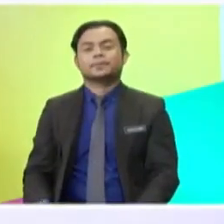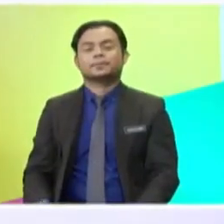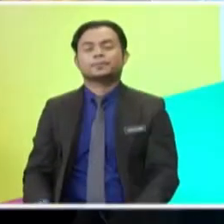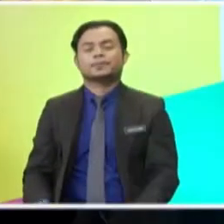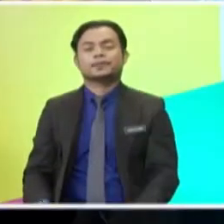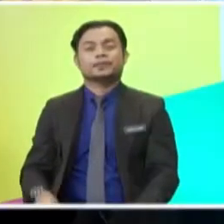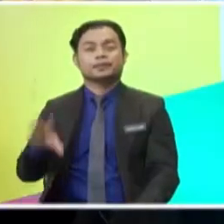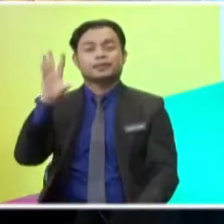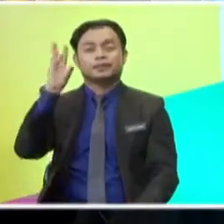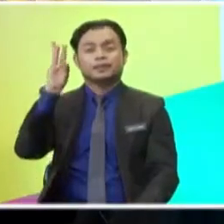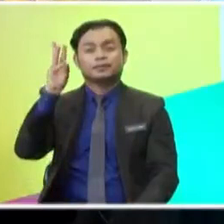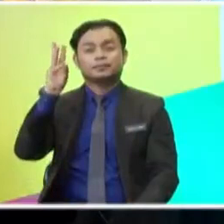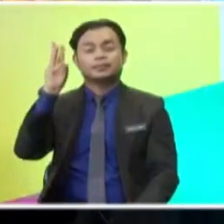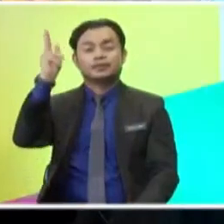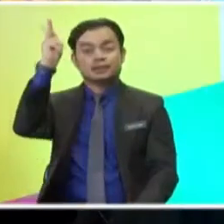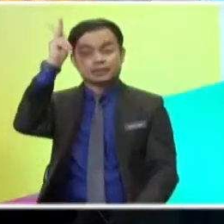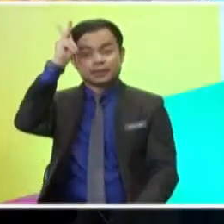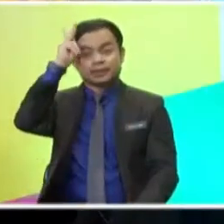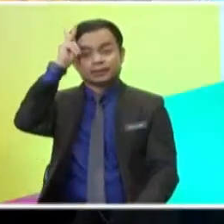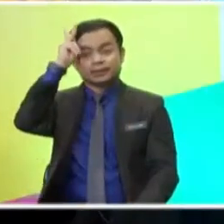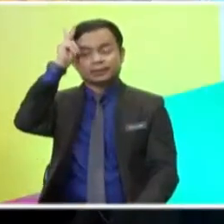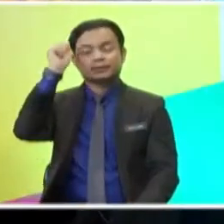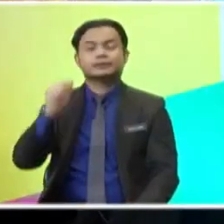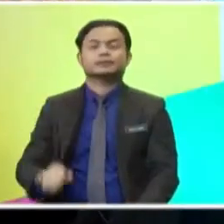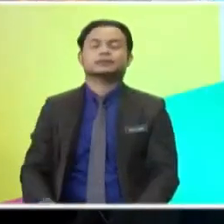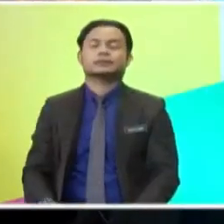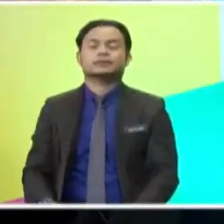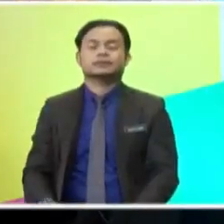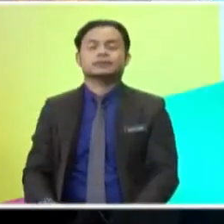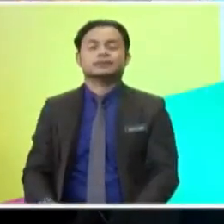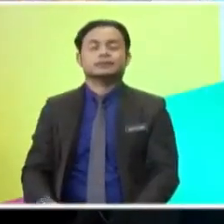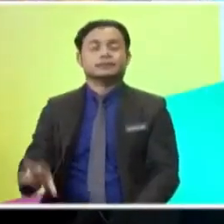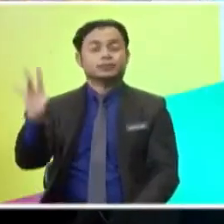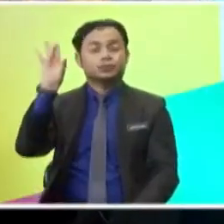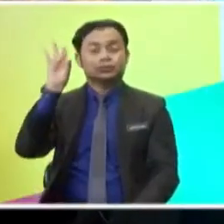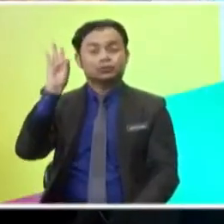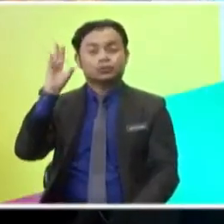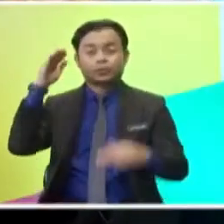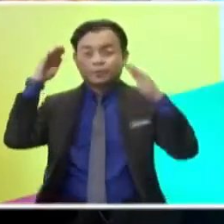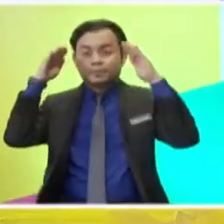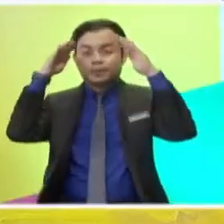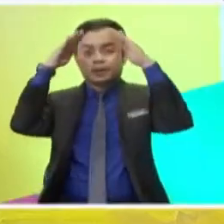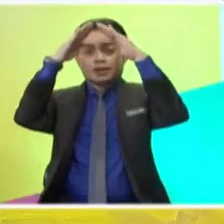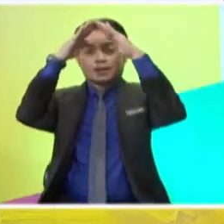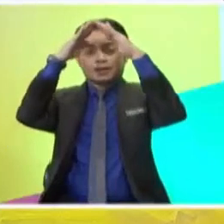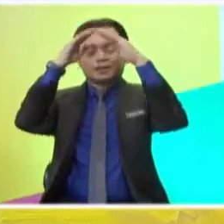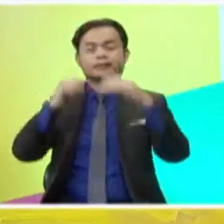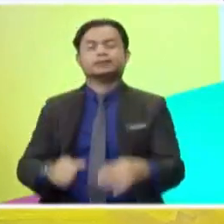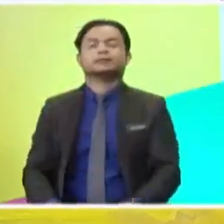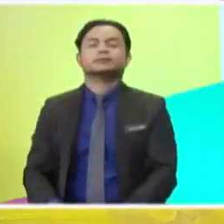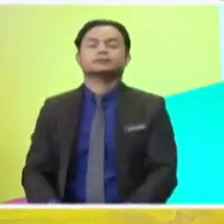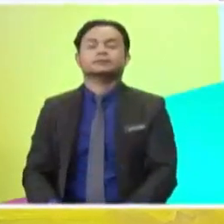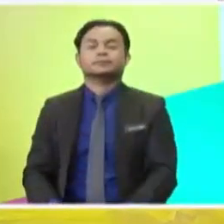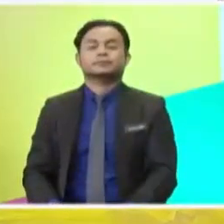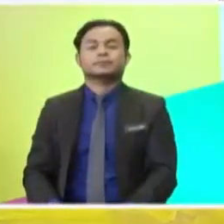Okey, keenam? Kelantan. Kelantan. Okey, ketujuh? Pahang, cikgu. Pahang. Okey,